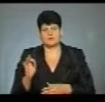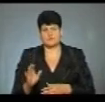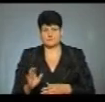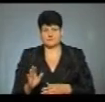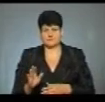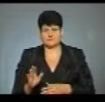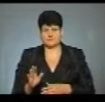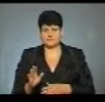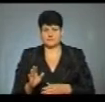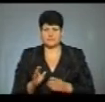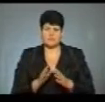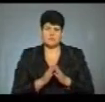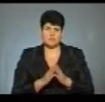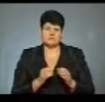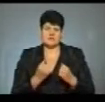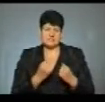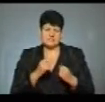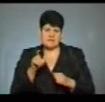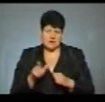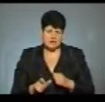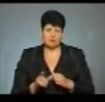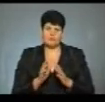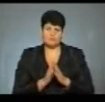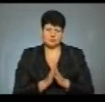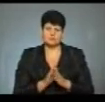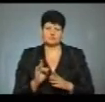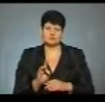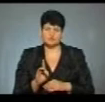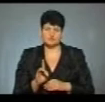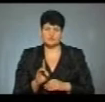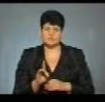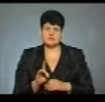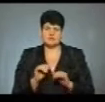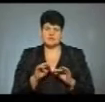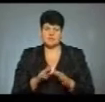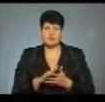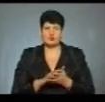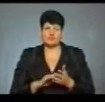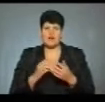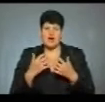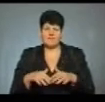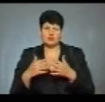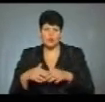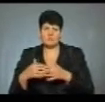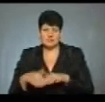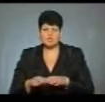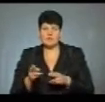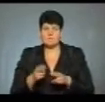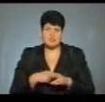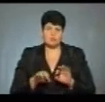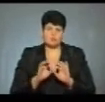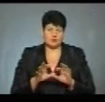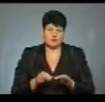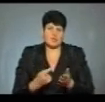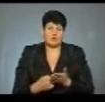Зміст апеляційної скарги на обвинувачений захист називається до того, що запобіжні заходи продовжуються автоматично, без обґрунтування